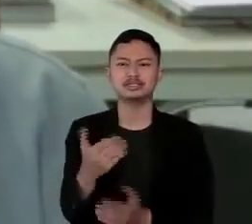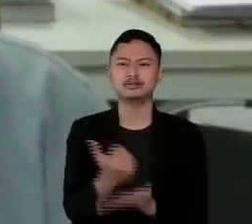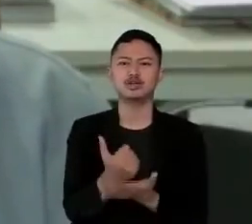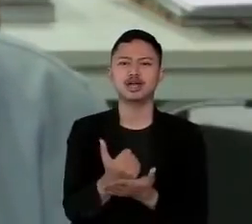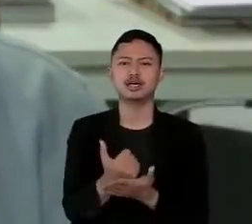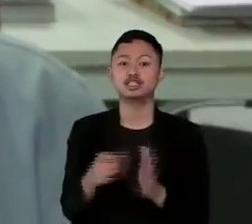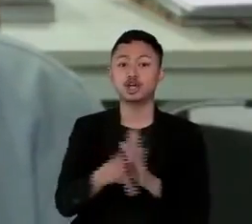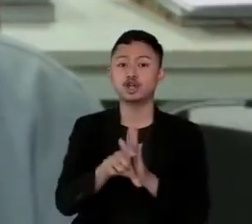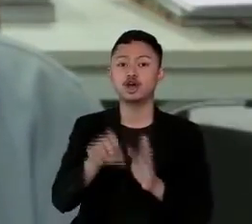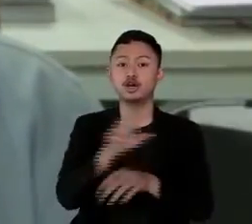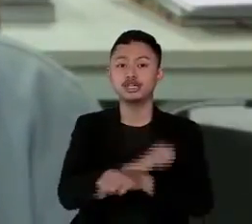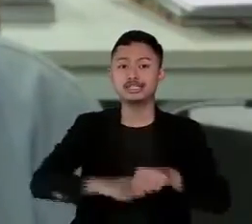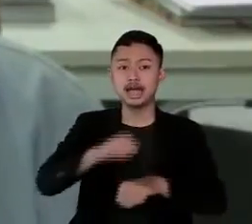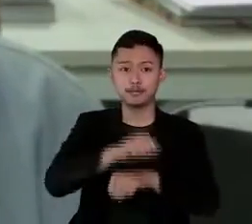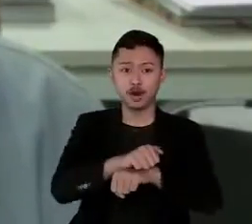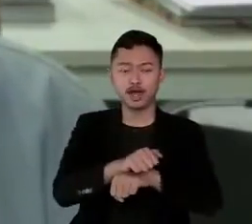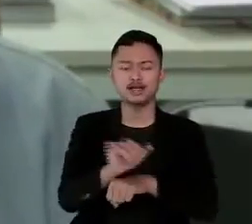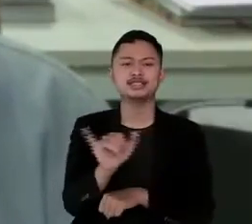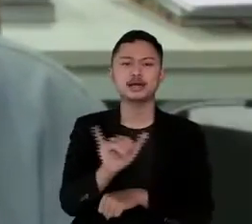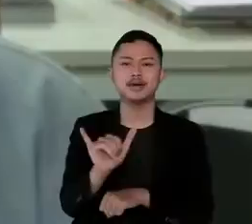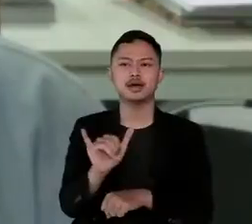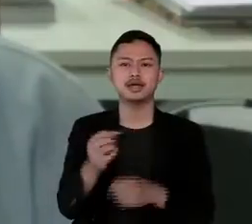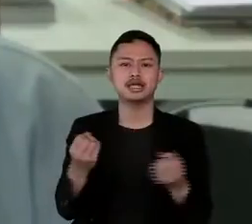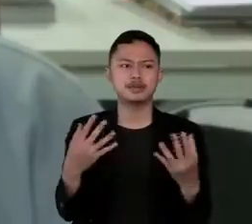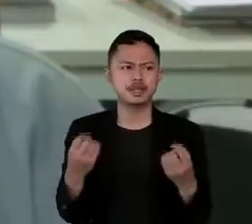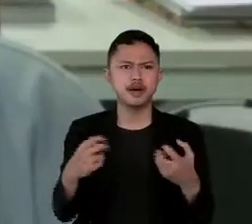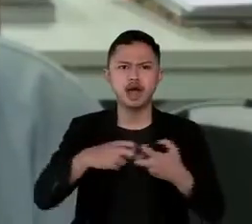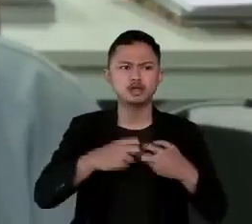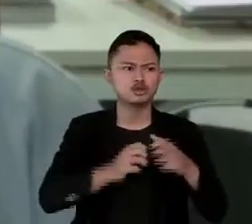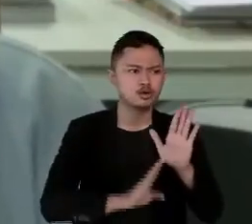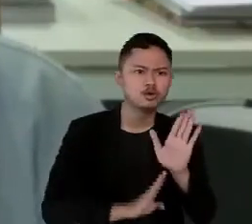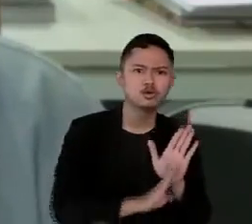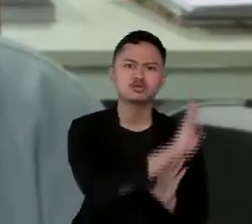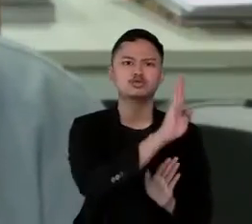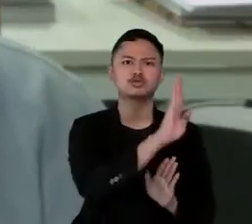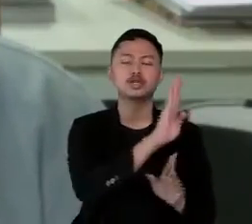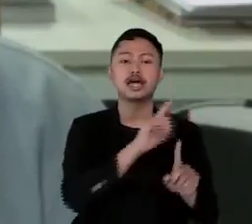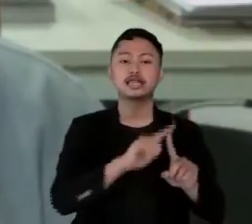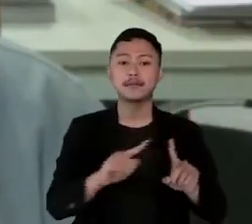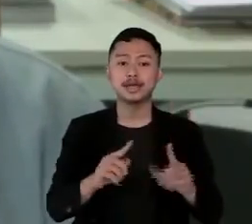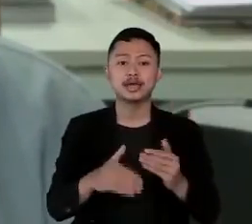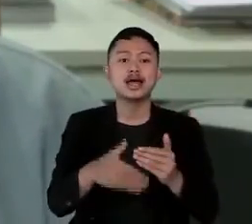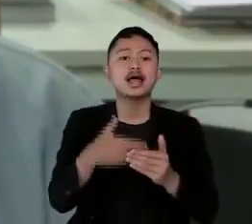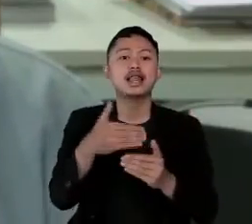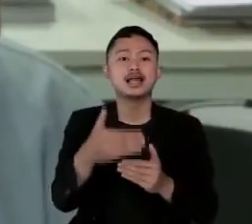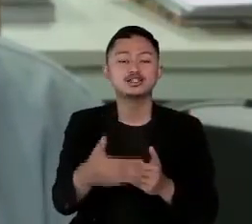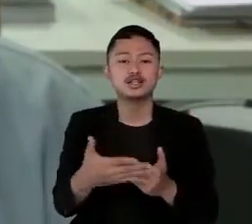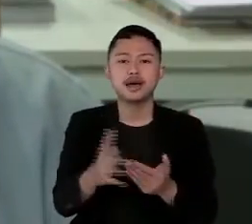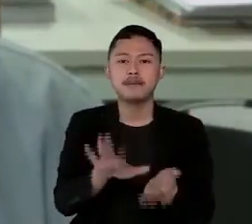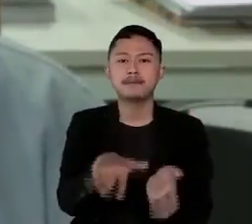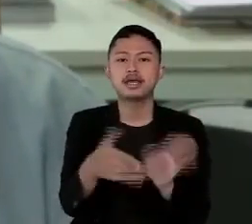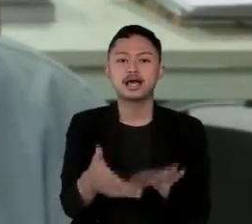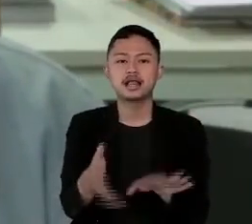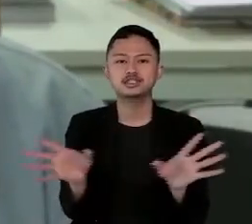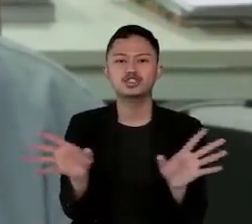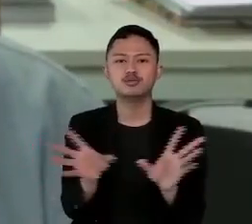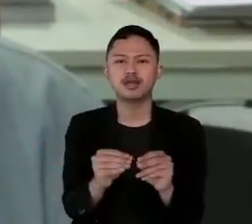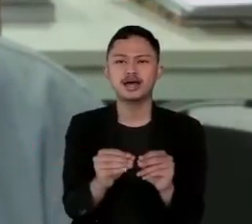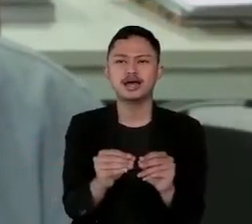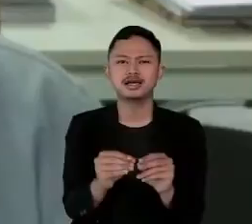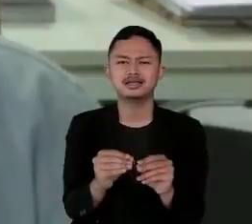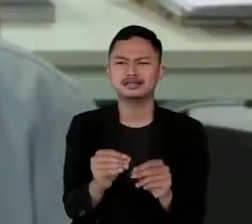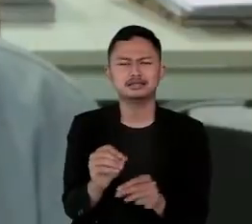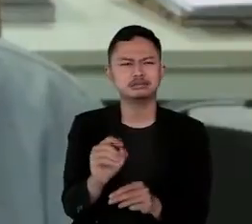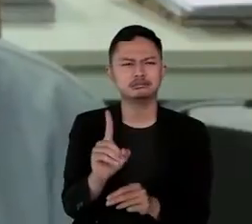Singapura Singapura juga sama tiba-tiba kasus melonjak tajam tetapi kemudian jumlah orang yang meninggal dunia lalu